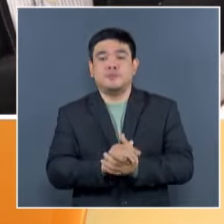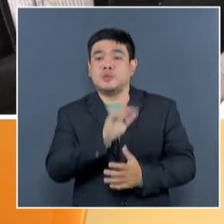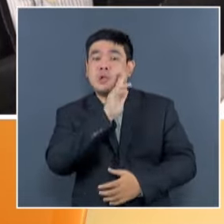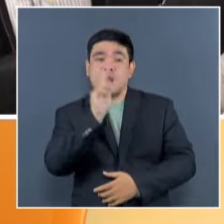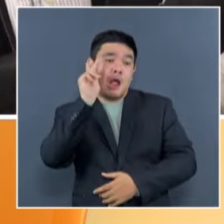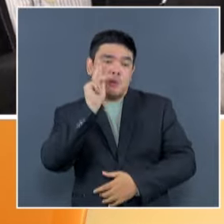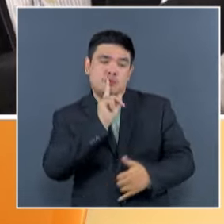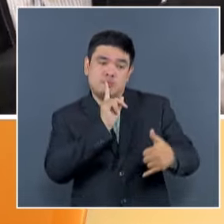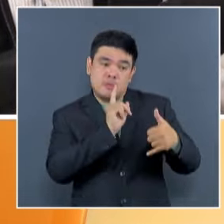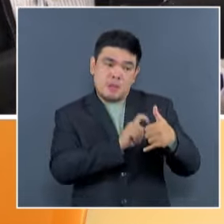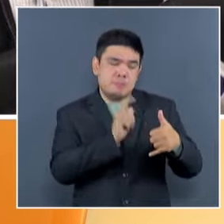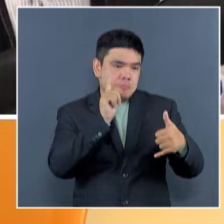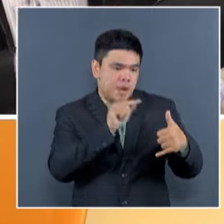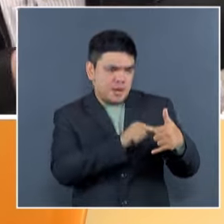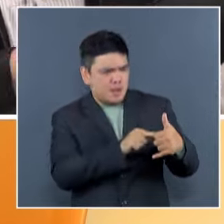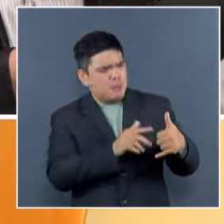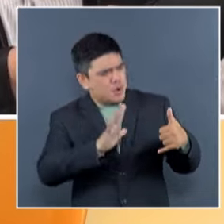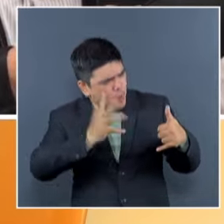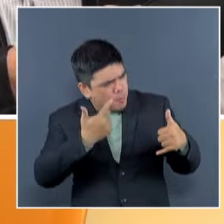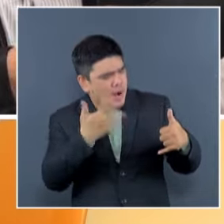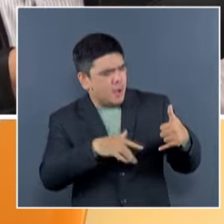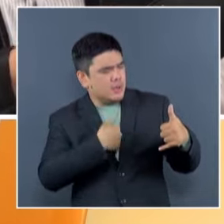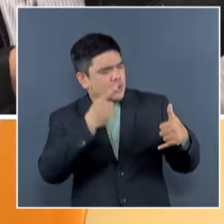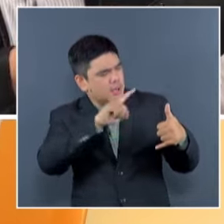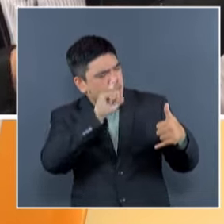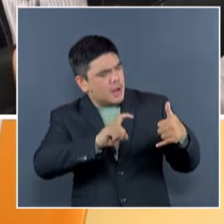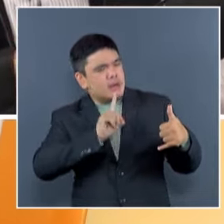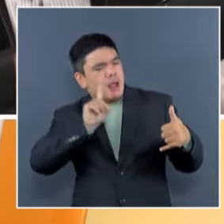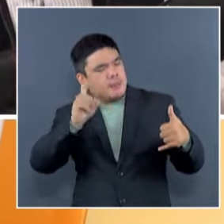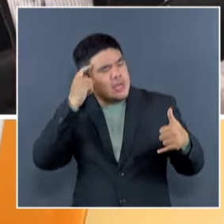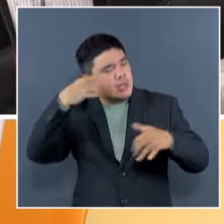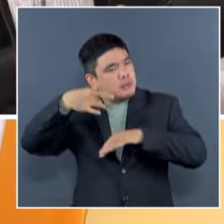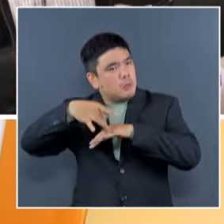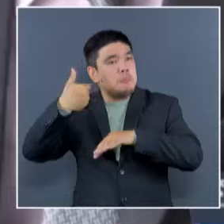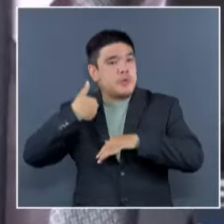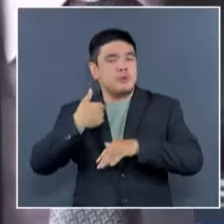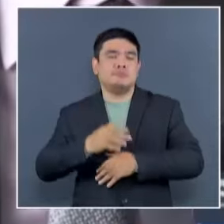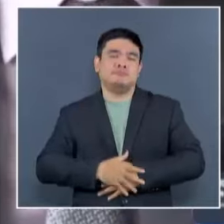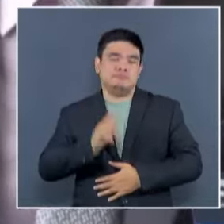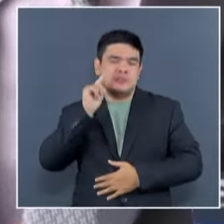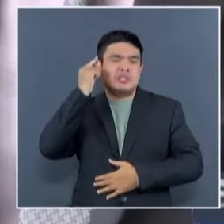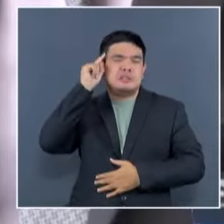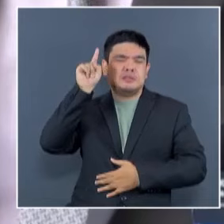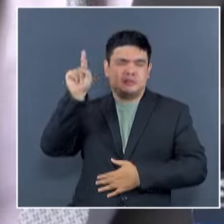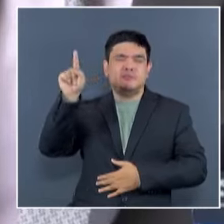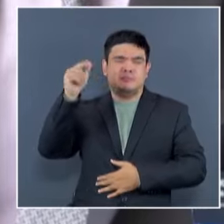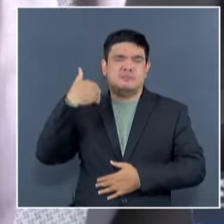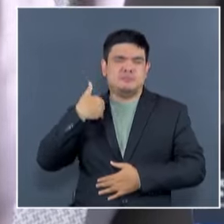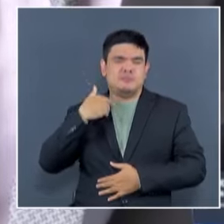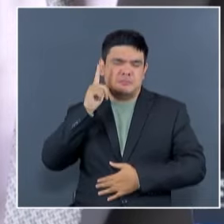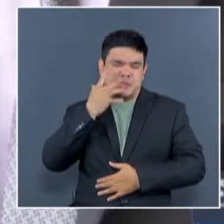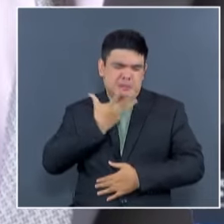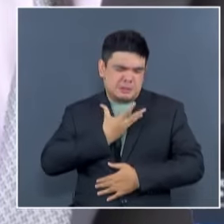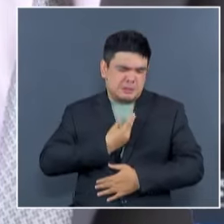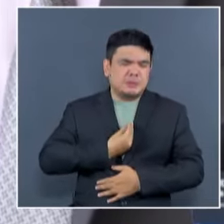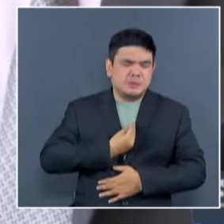นักข่าวก็ถามบอกว่าคุณแม่เนี่ยคดีมันก็ผ่านมา 2-3 ปีแล้วอ่ะยังคิดถึงคุณแตงโมไหมคุณแม่ก็บอกว่าจริงๆอ่ะก็ยังคิดถึงแตงโมนะแม่เนี่ยเป็นซึมเ